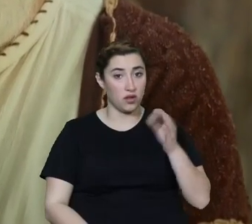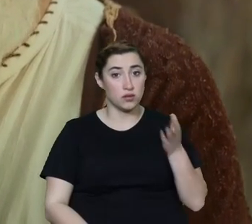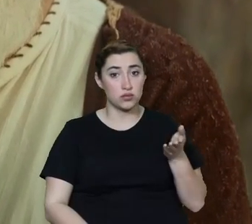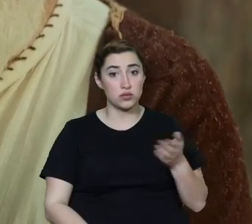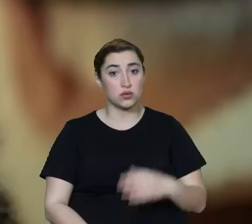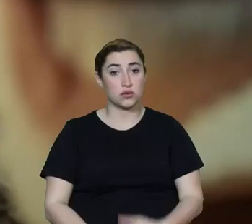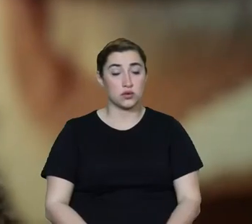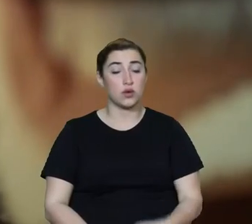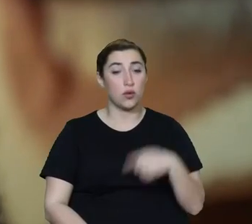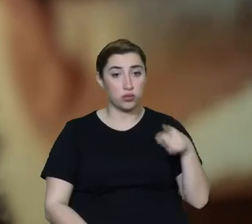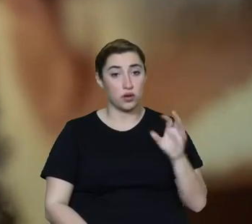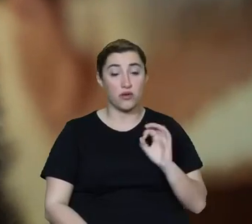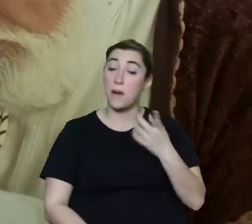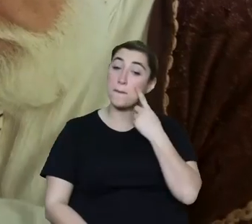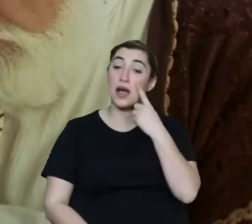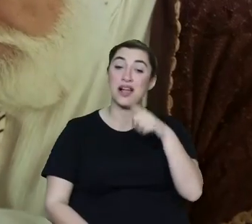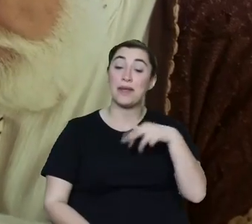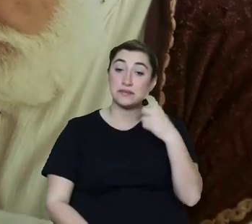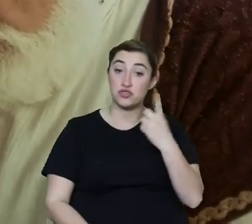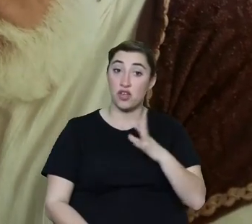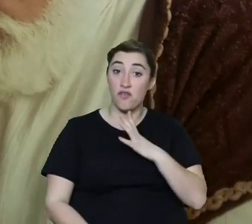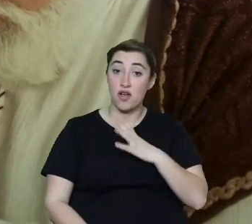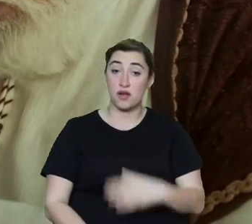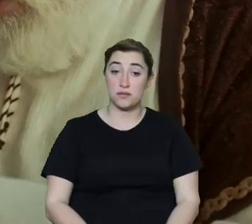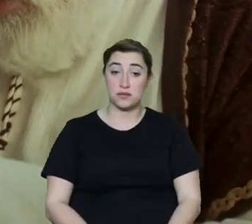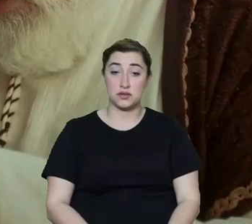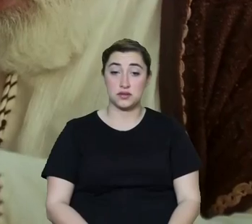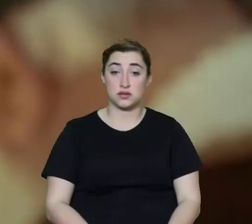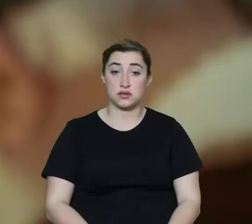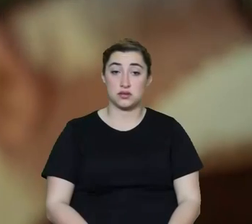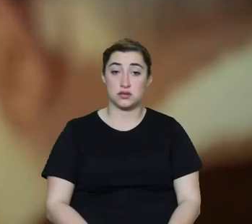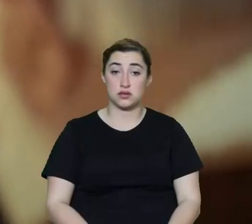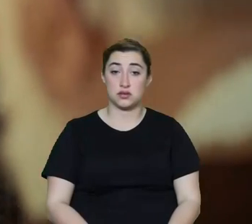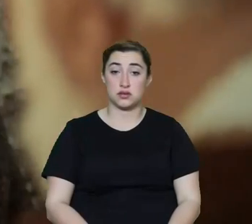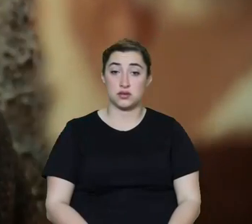Bunlardır Kadı Efendi. Bunlardır. Bak bakalım eksiği var mıdır?